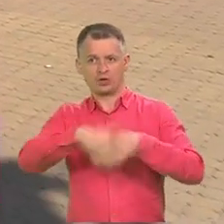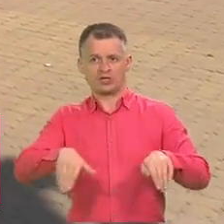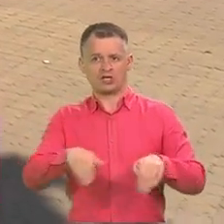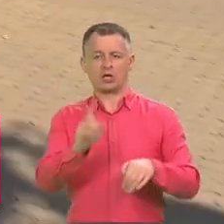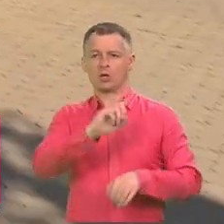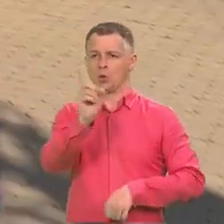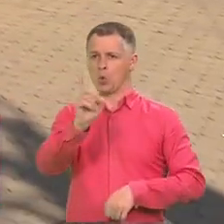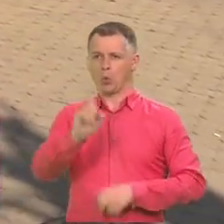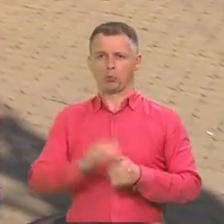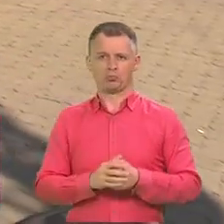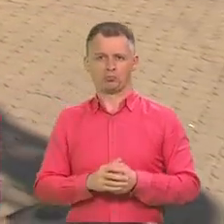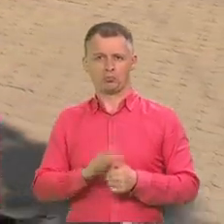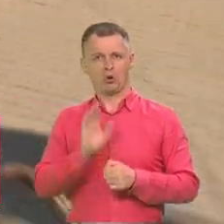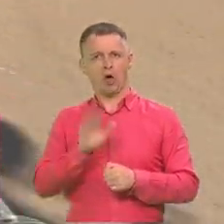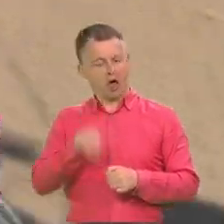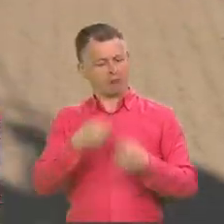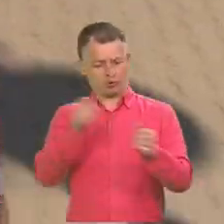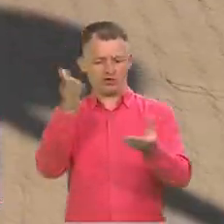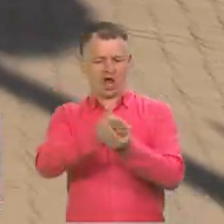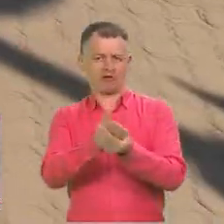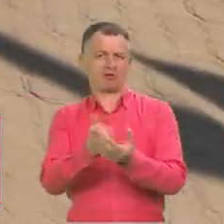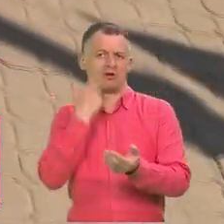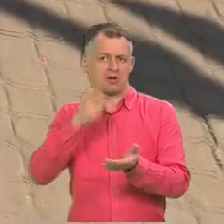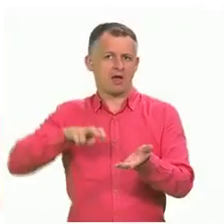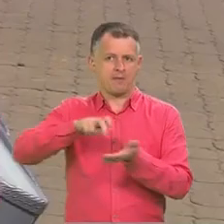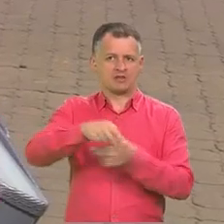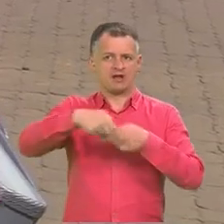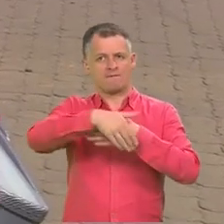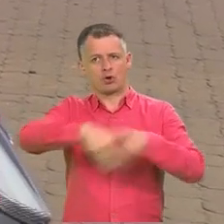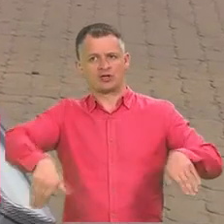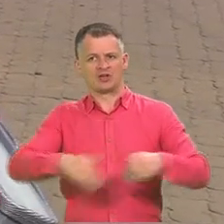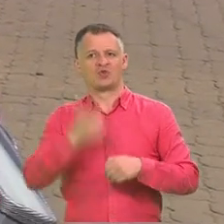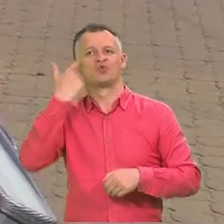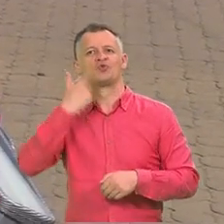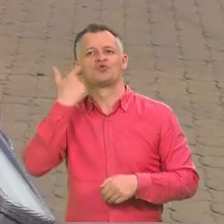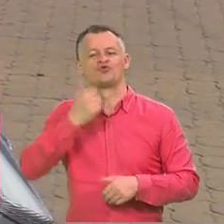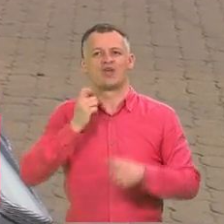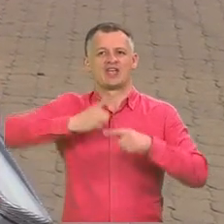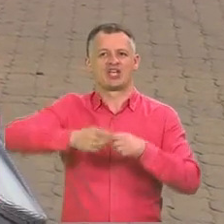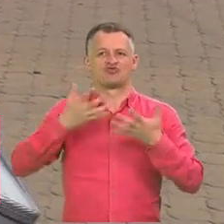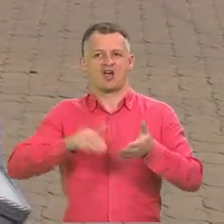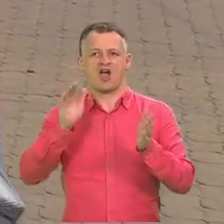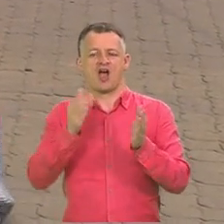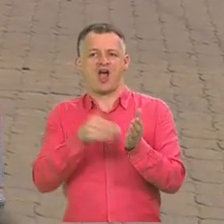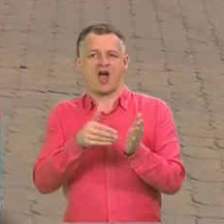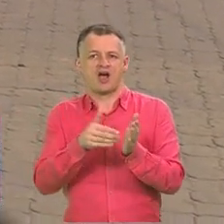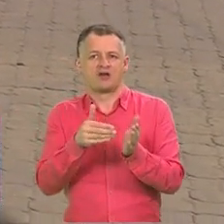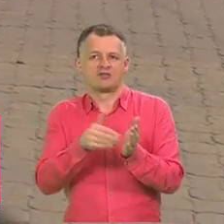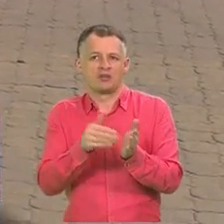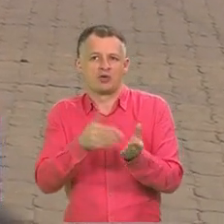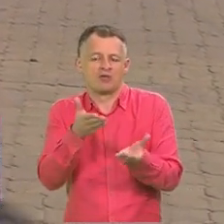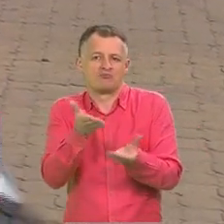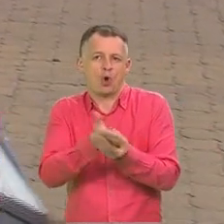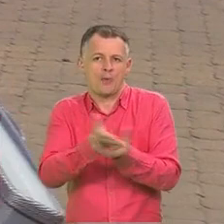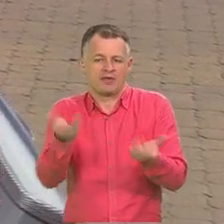Nu, fiindcă cu actele omul trebuie să fie în regulă la frontieră. Nu știu exact ce acte am nevoie, dar cred